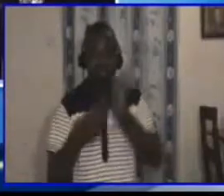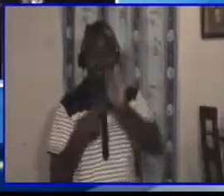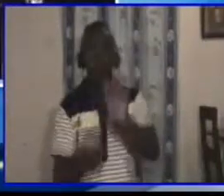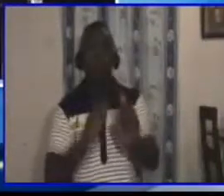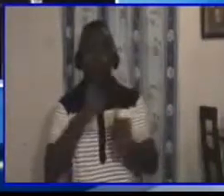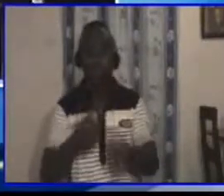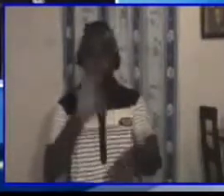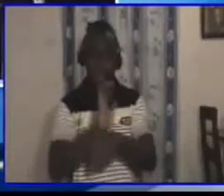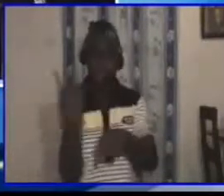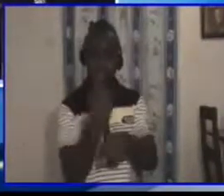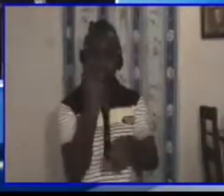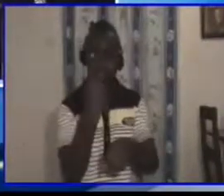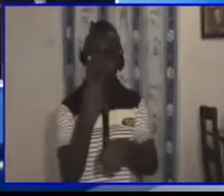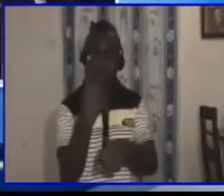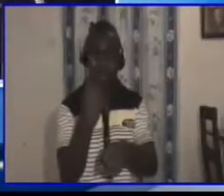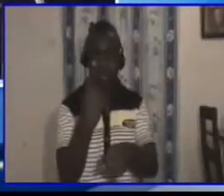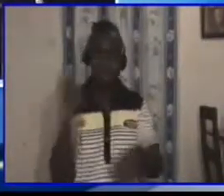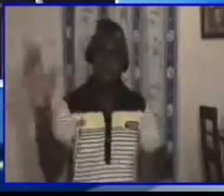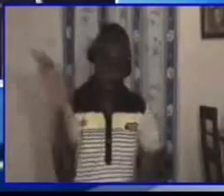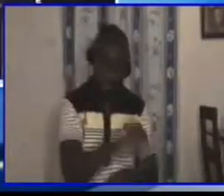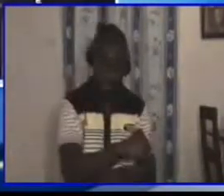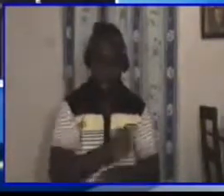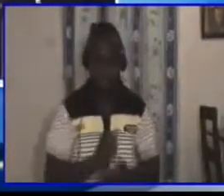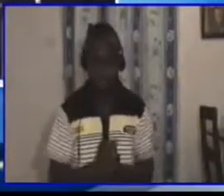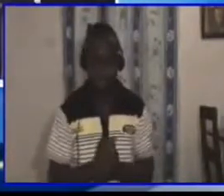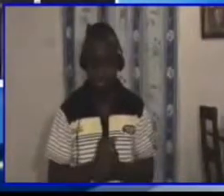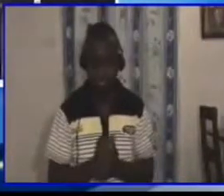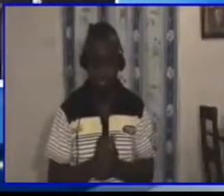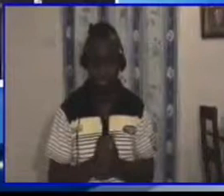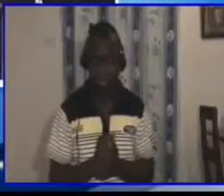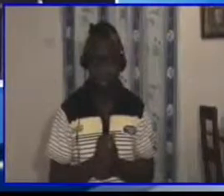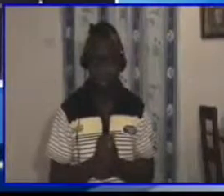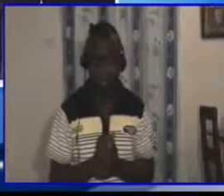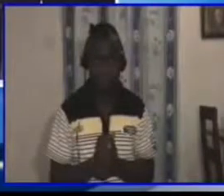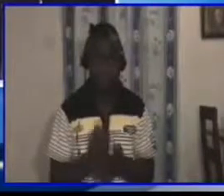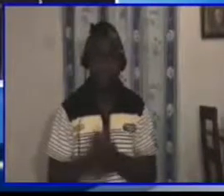ogni chiesa ha il diritto di esistere